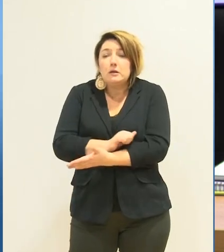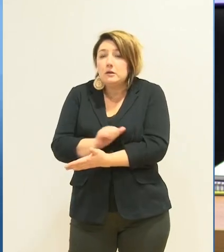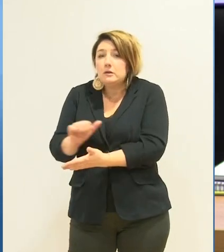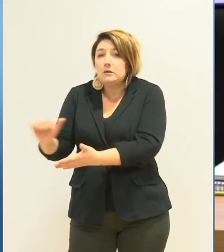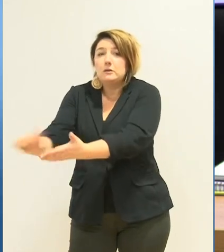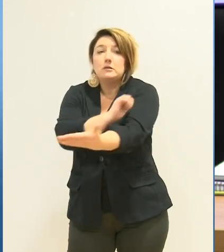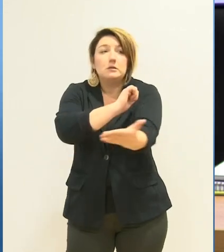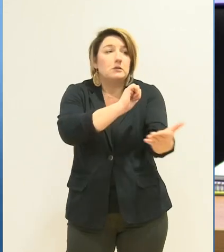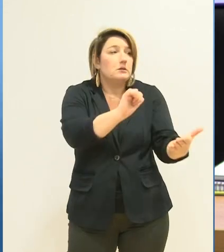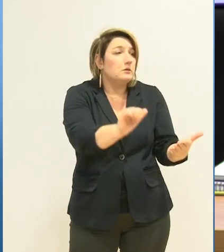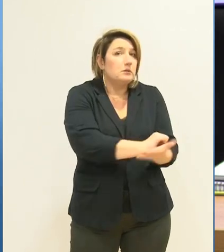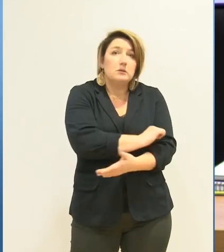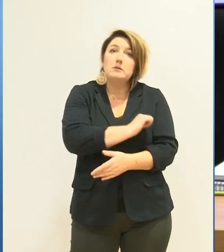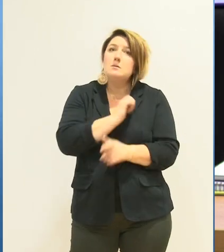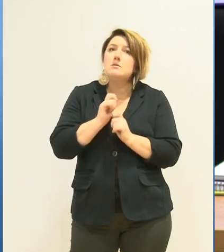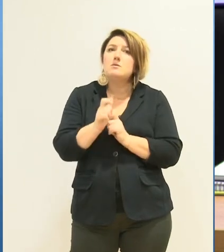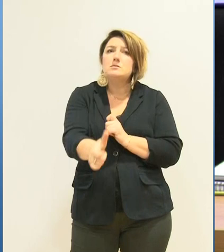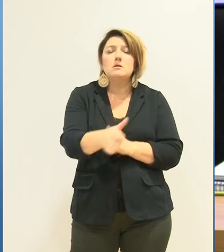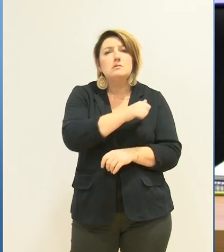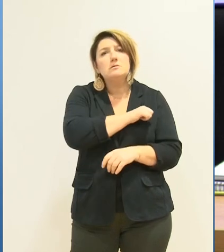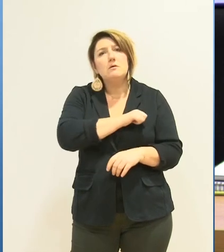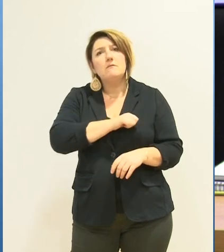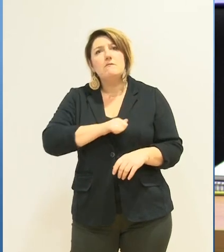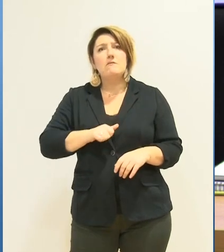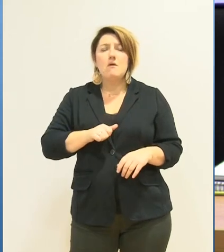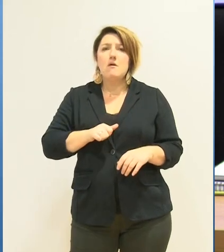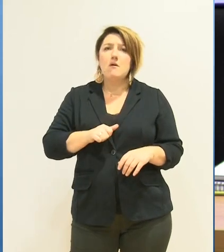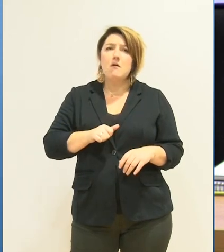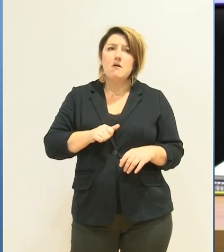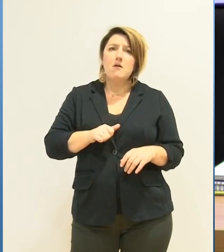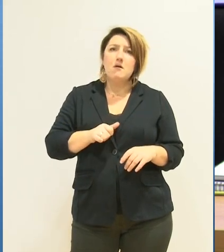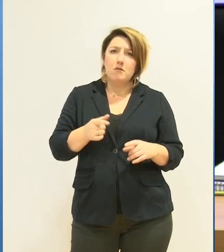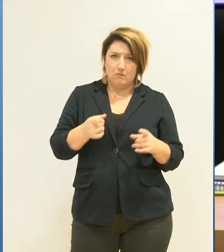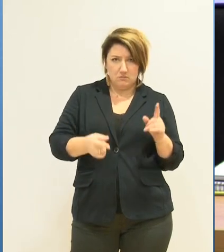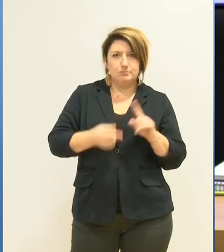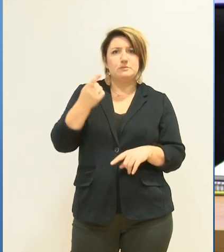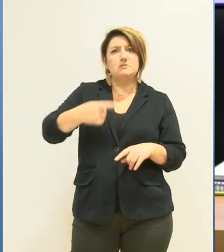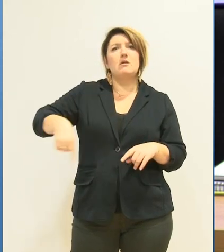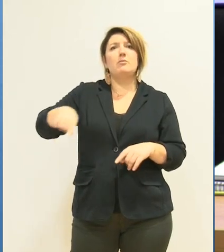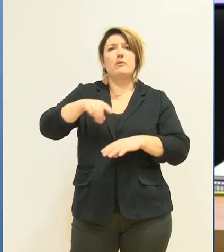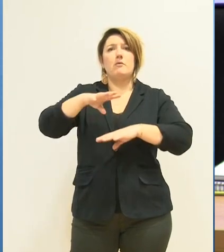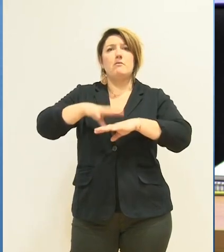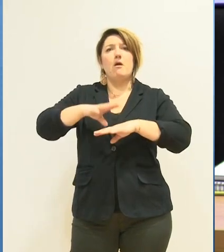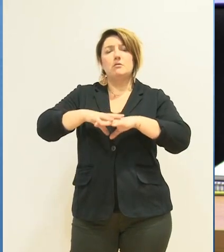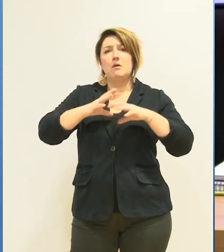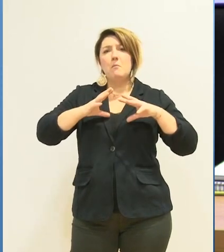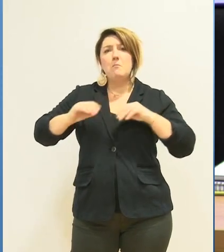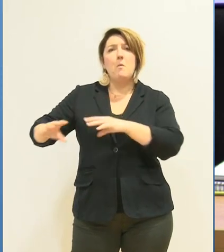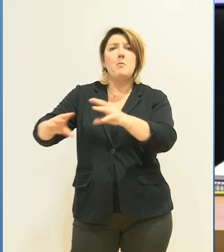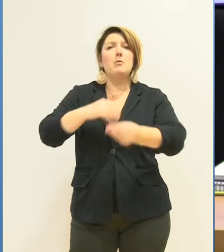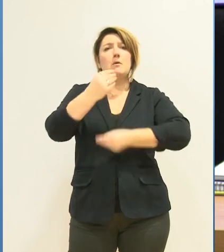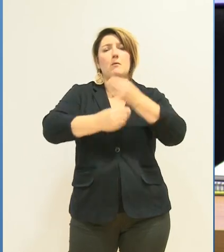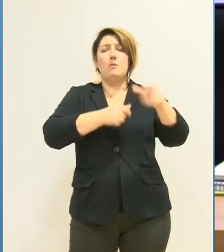particulier spécifique pour les quartiers populaires et les populations revenus